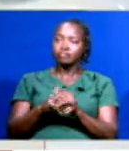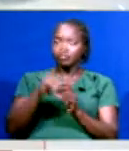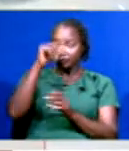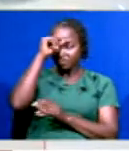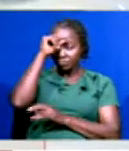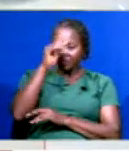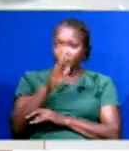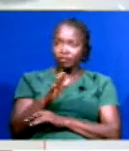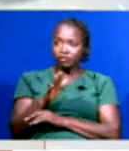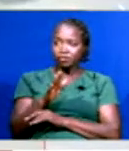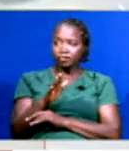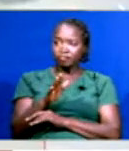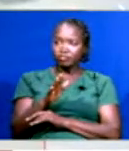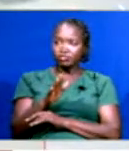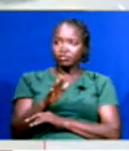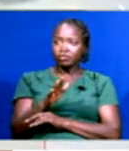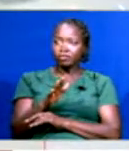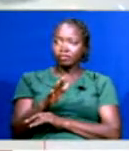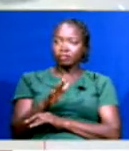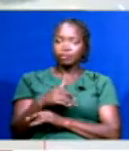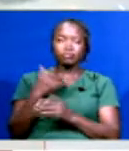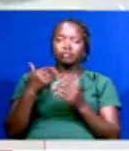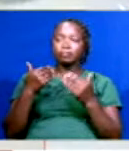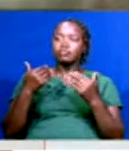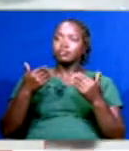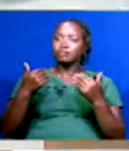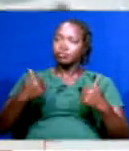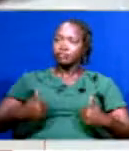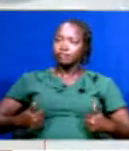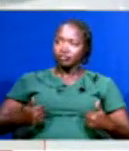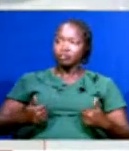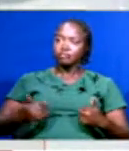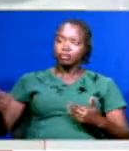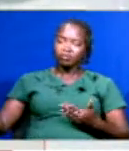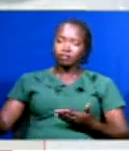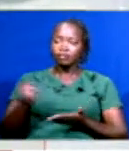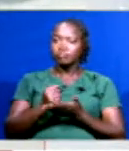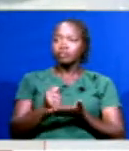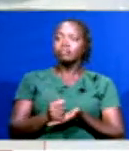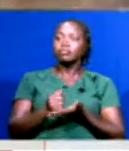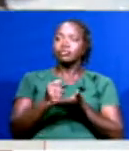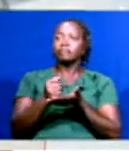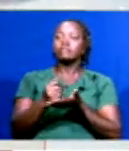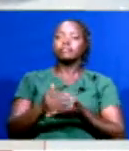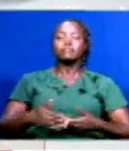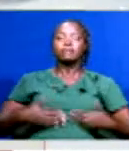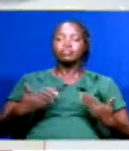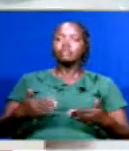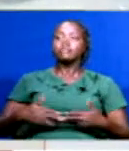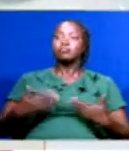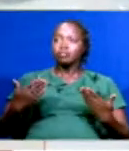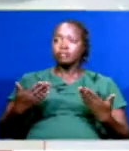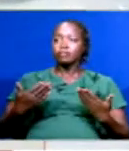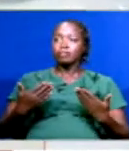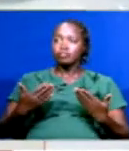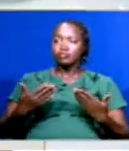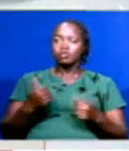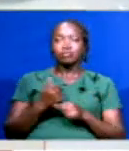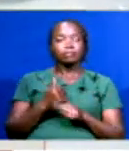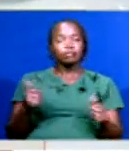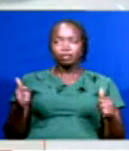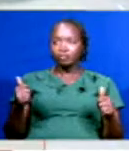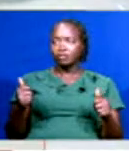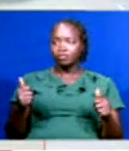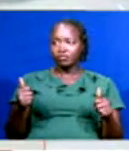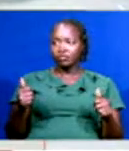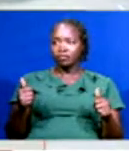is my person. Mimi ndio nilimuleta hapo nimemsaidia. And I am happy the way he is going. Na uendelee.